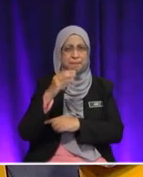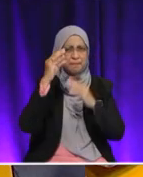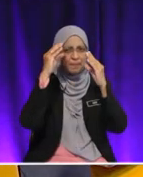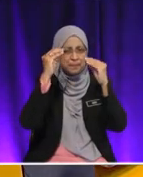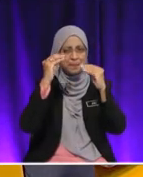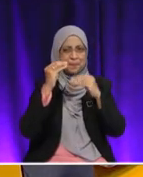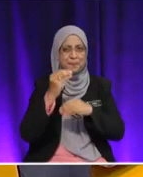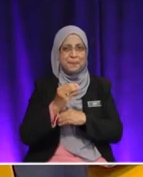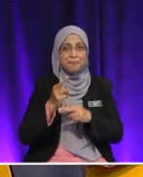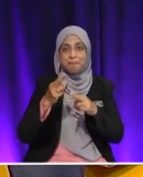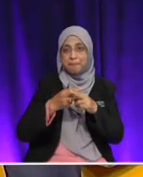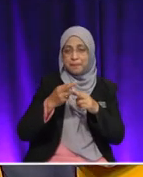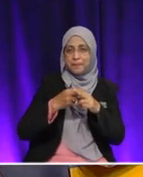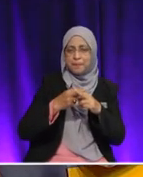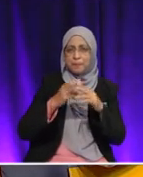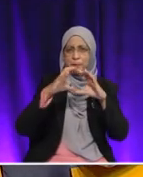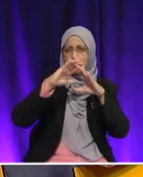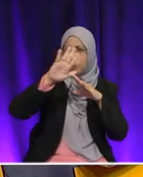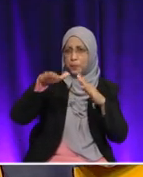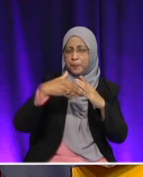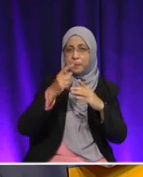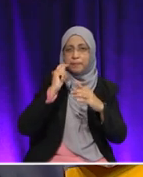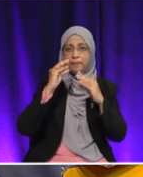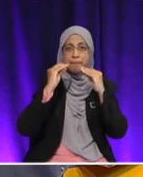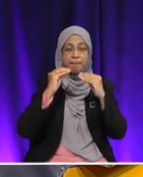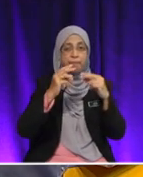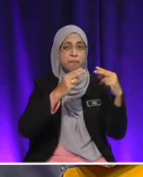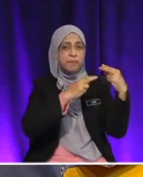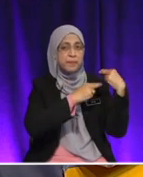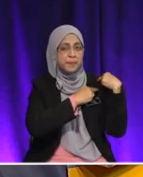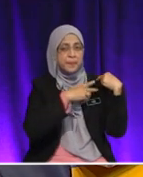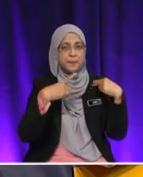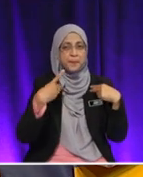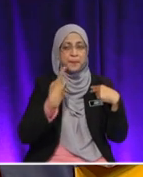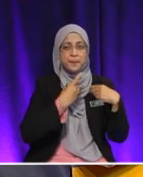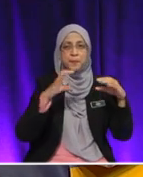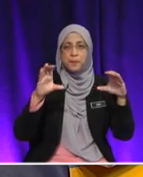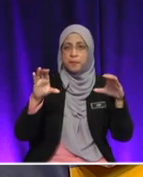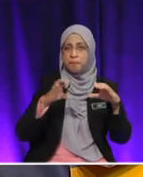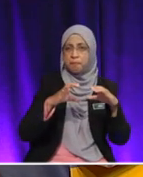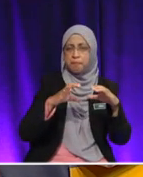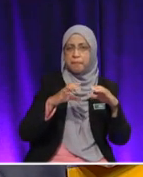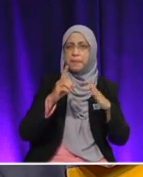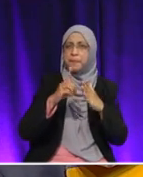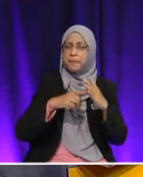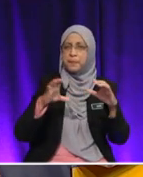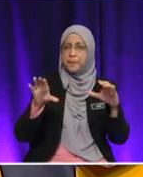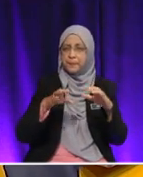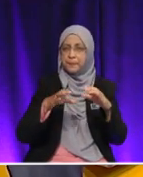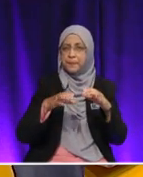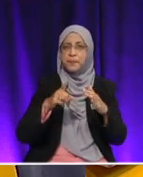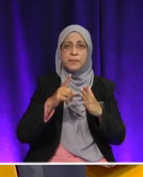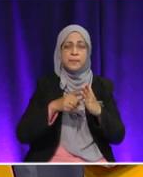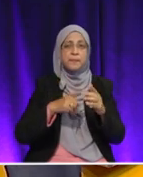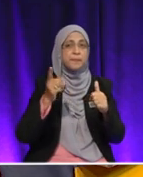ini yaitu Apakah tanggung jawab yang kita boleh laksanakan sebagai warga negara terhadap mangsa yang terlibat dalam bencana